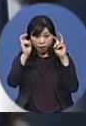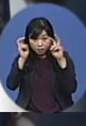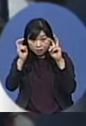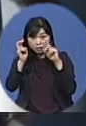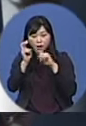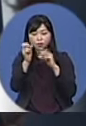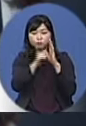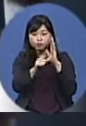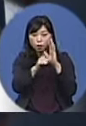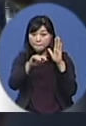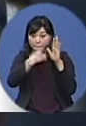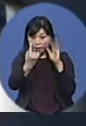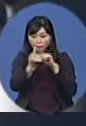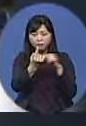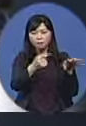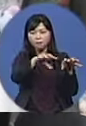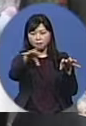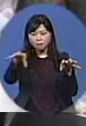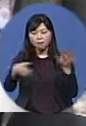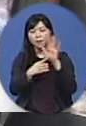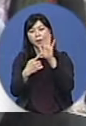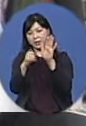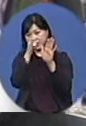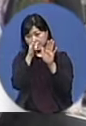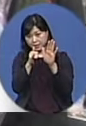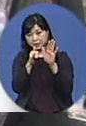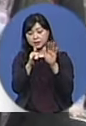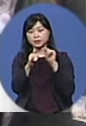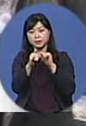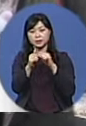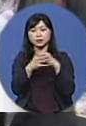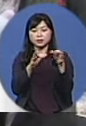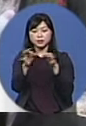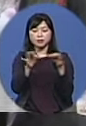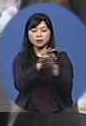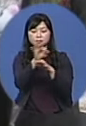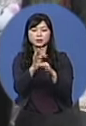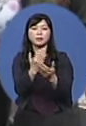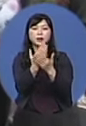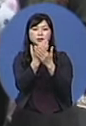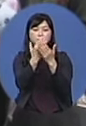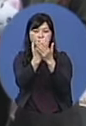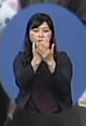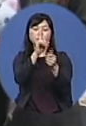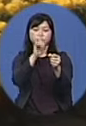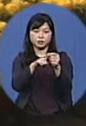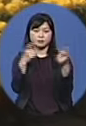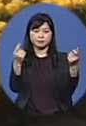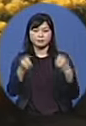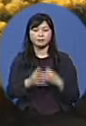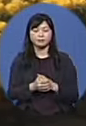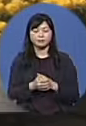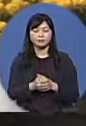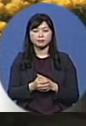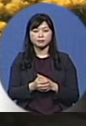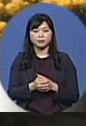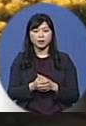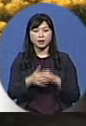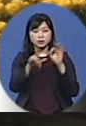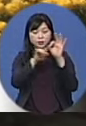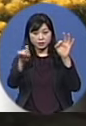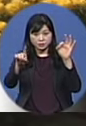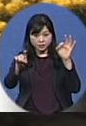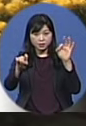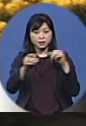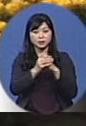지역민이 함께하는 행사를 마련해 지역경제 활성화에도 기여한다는 계획입니다. 오는